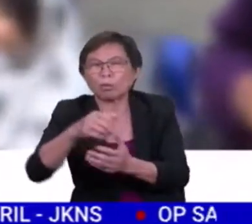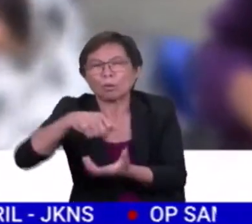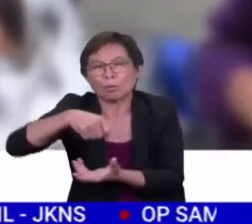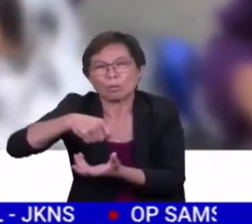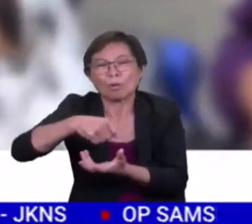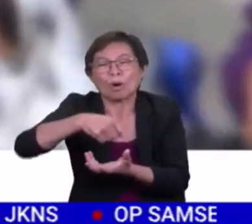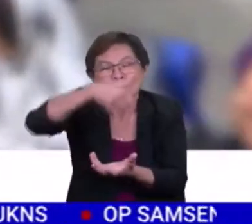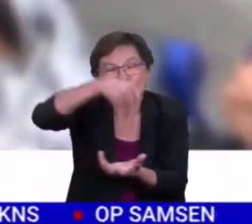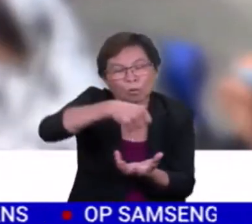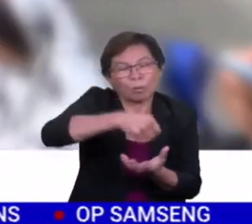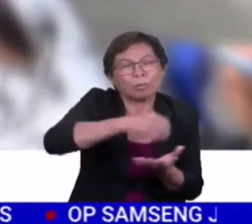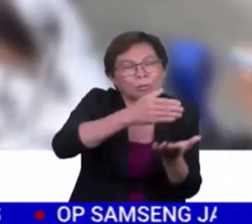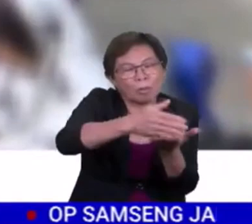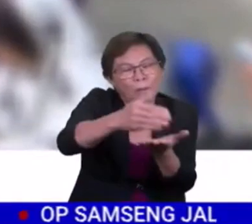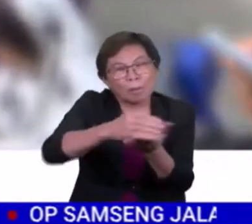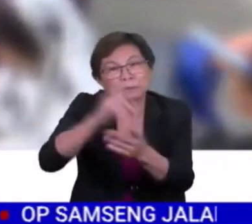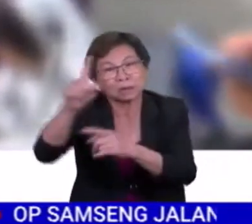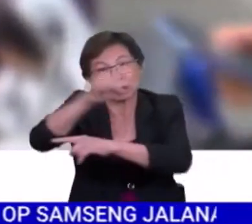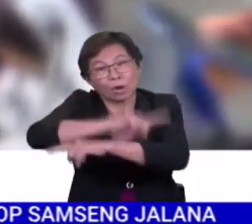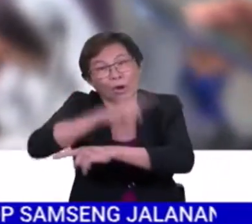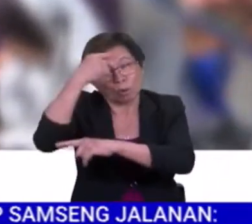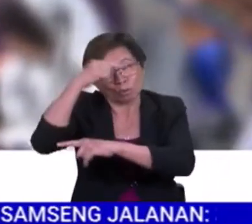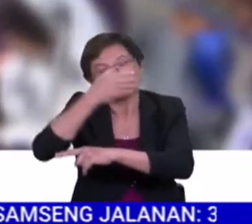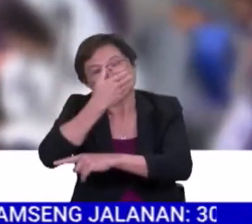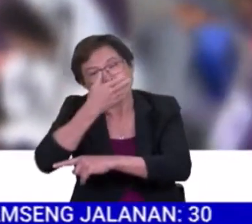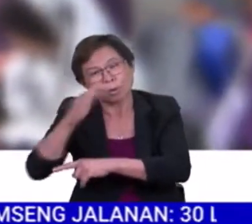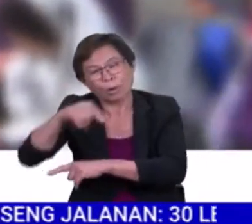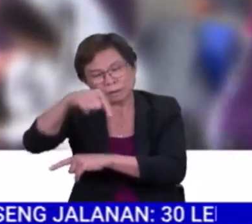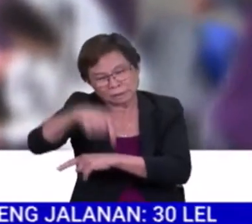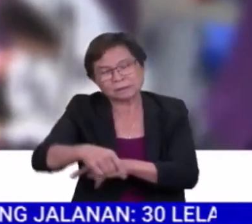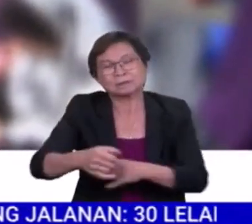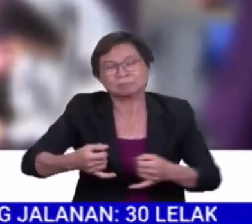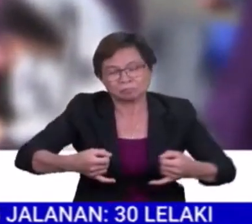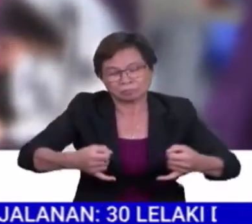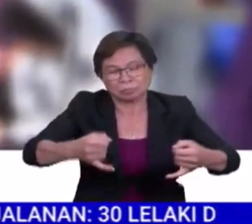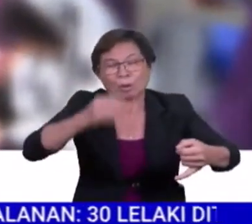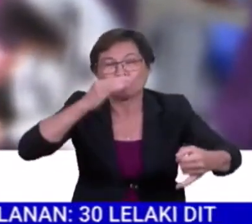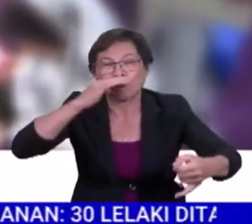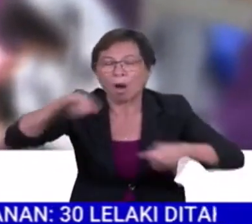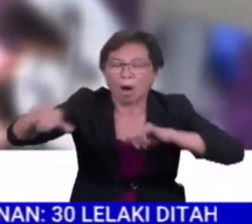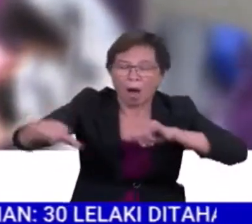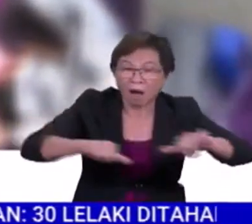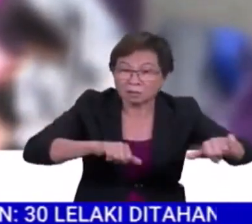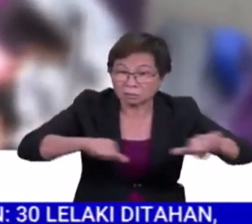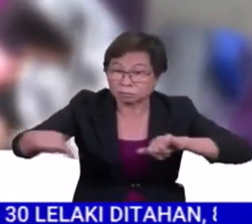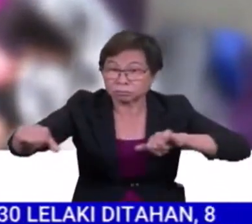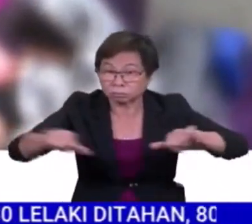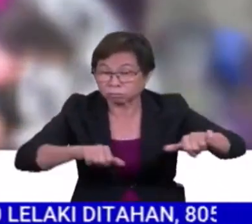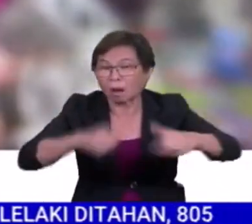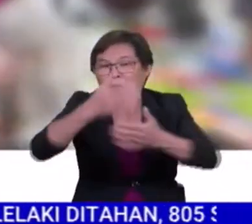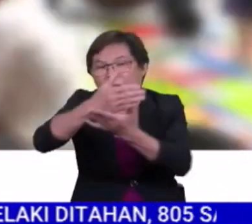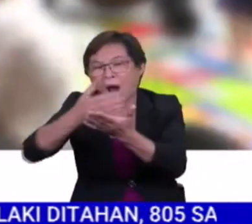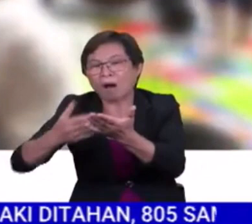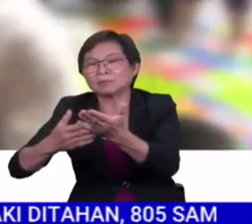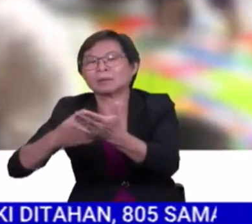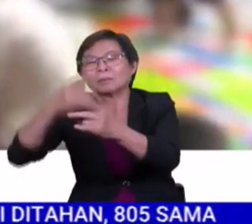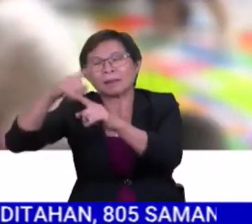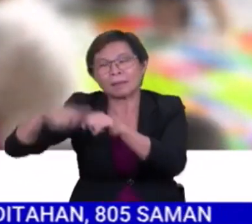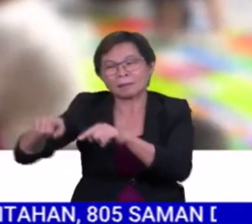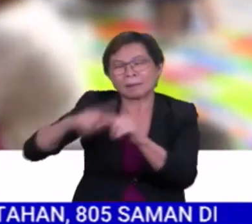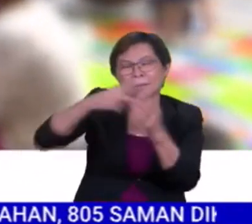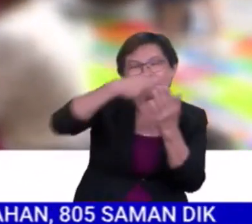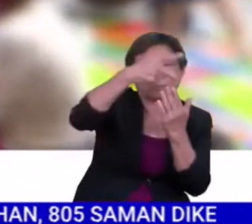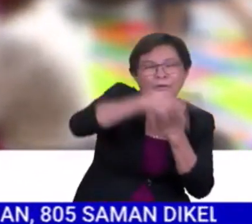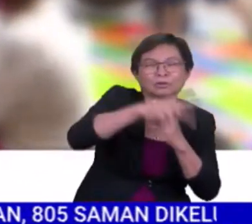turut diagihkan sehari untuk berbuka puasa di kawasan tersebut. Aktiviti tersebut juga sebahagian daripada pelbagai